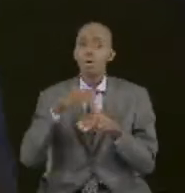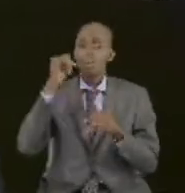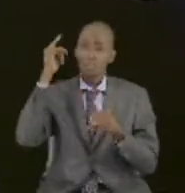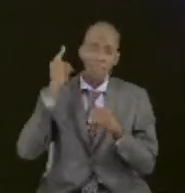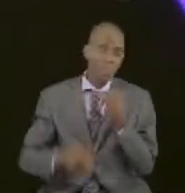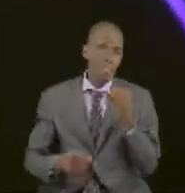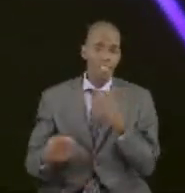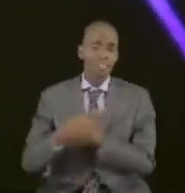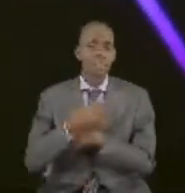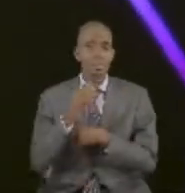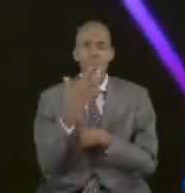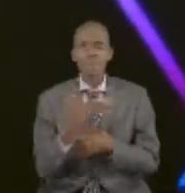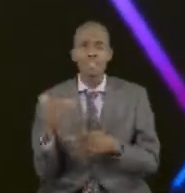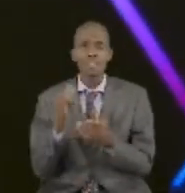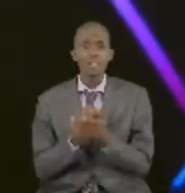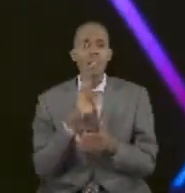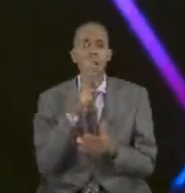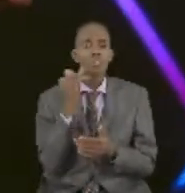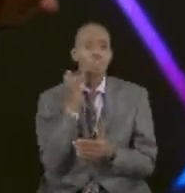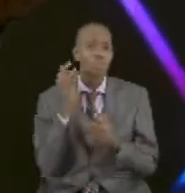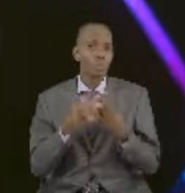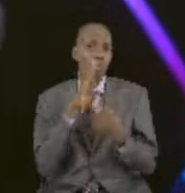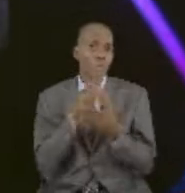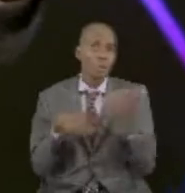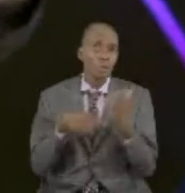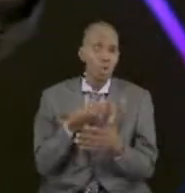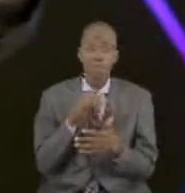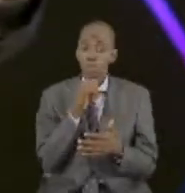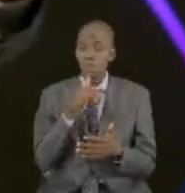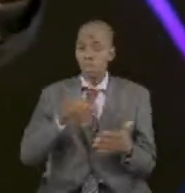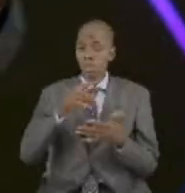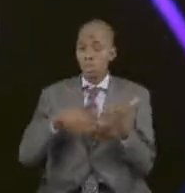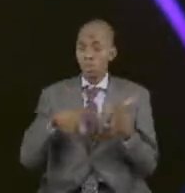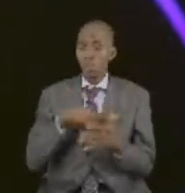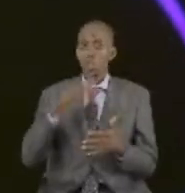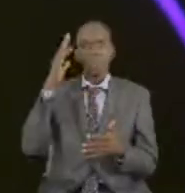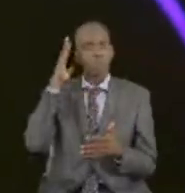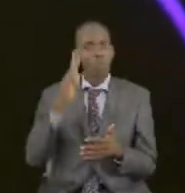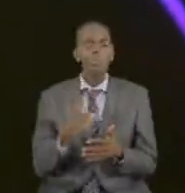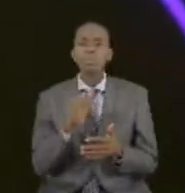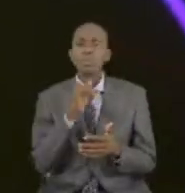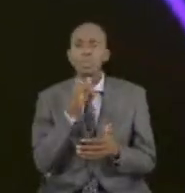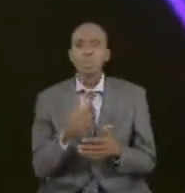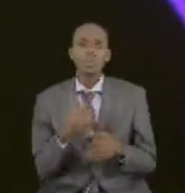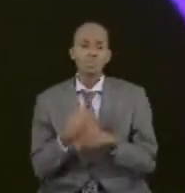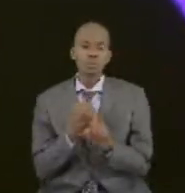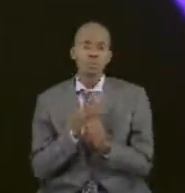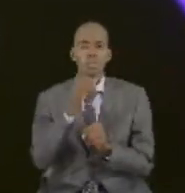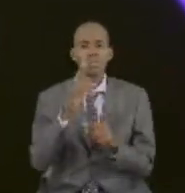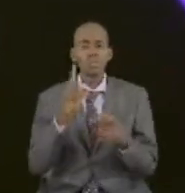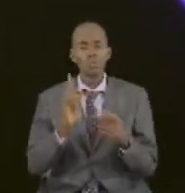chose qui aurait pu être corrigé qu'il n'aime ne pas corriger peut t'amener à faire face